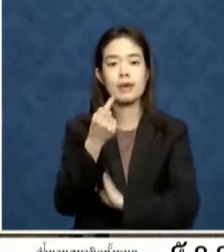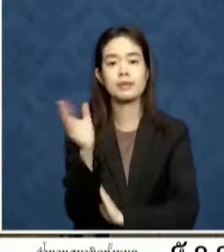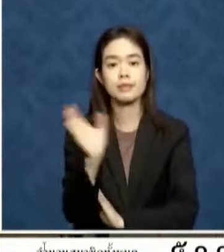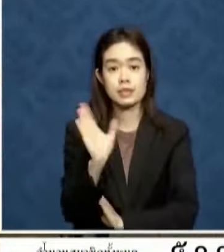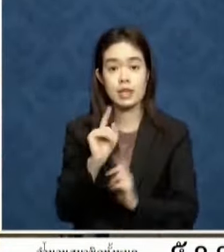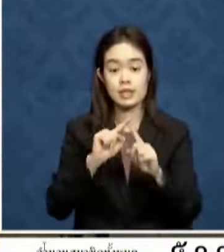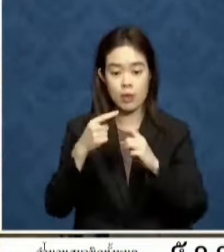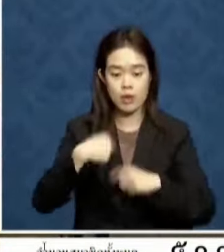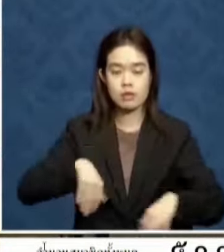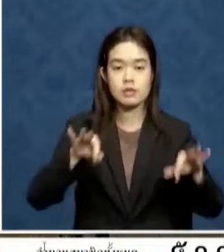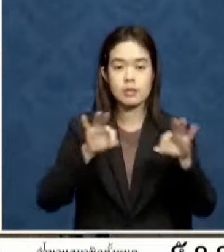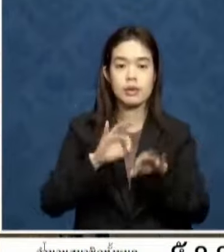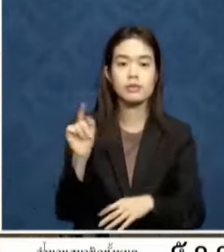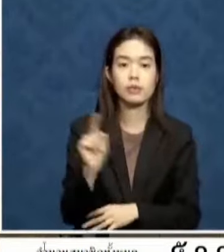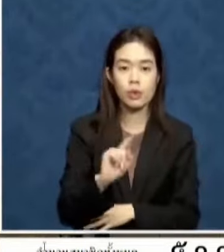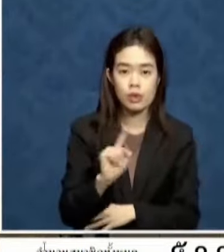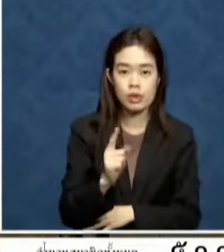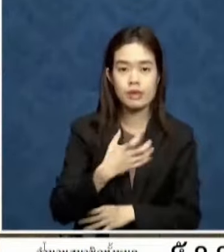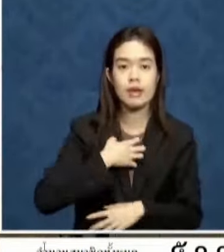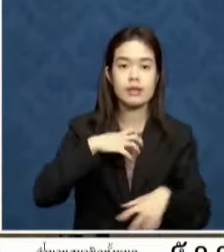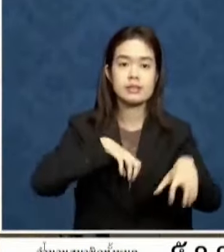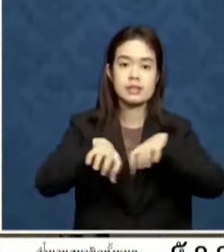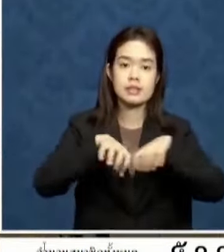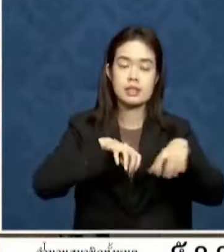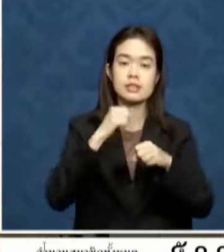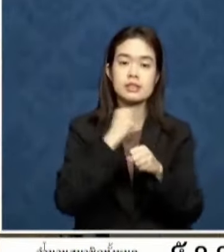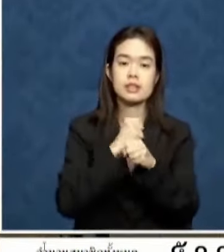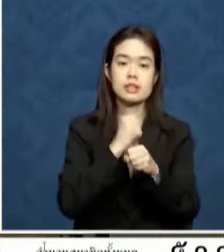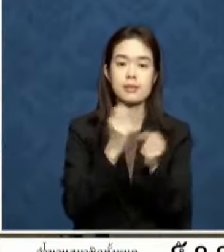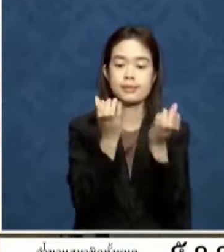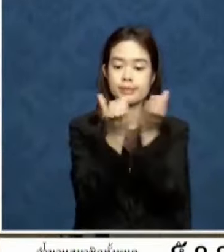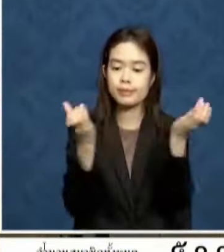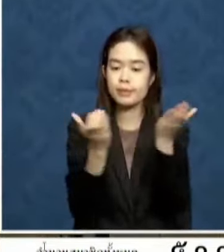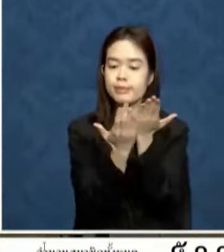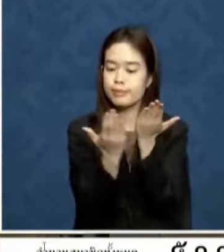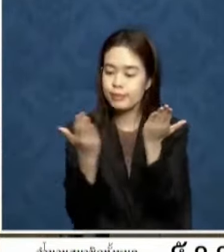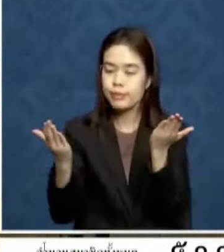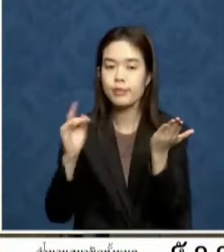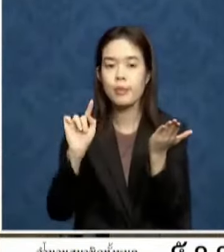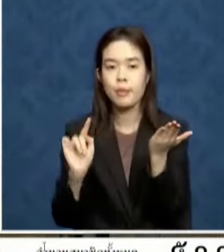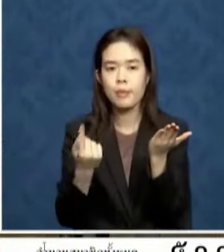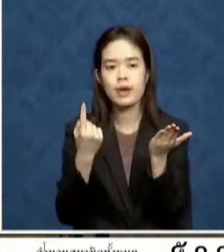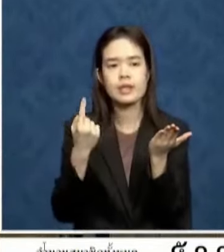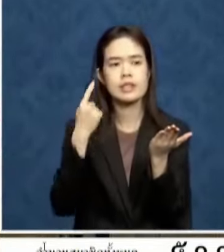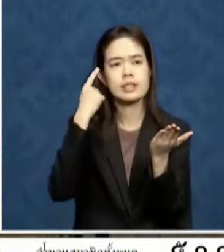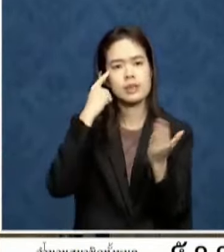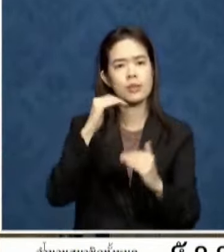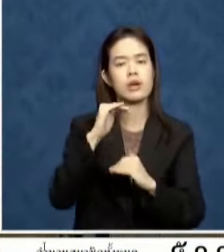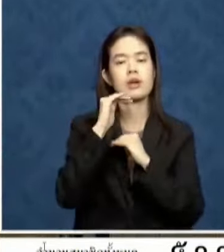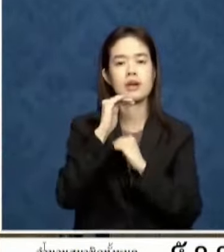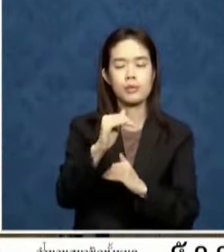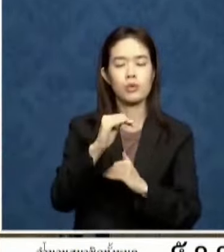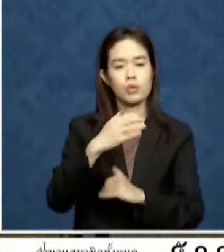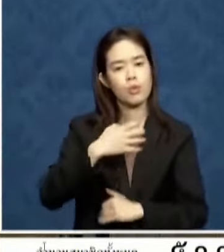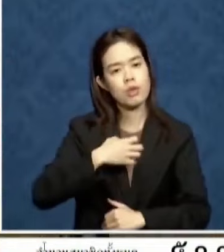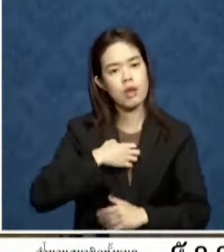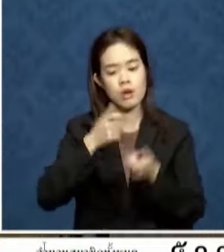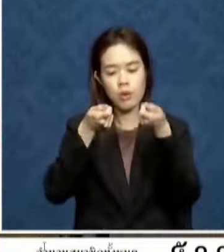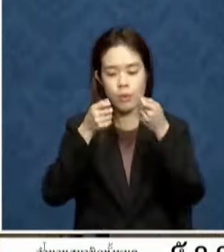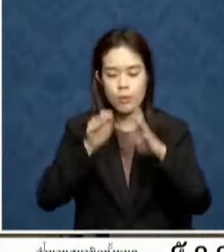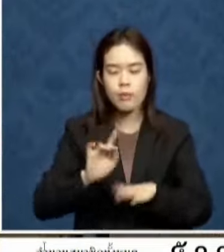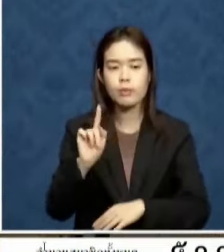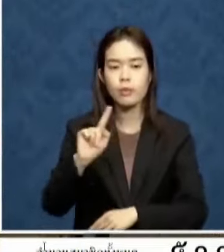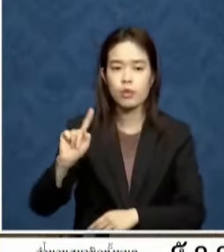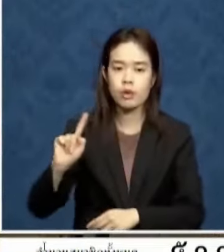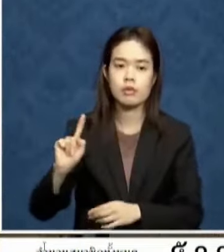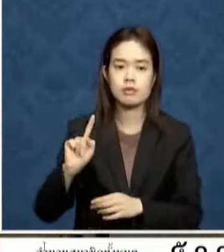ปัจจัยที่เกี่ยวข้องกับกระบวนการในการจัดทำรัฐธรรมนูญฉบับใหม่ก็ไม่ควรจะเป็นทุกสิ่งทุกอย่างที่ไปกำหนดว่าเราจะออกแบบพรบประชามติ